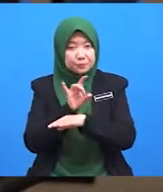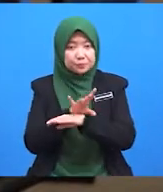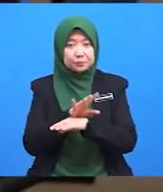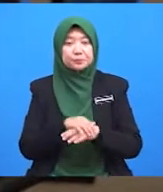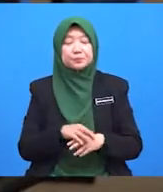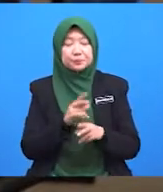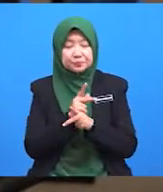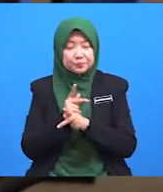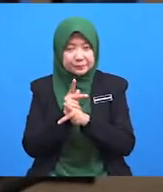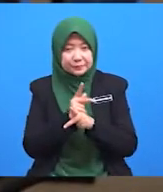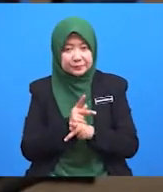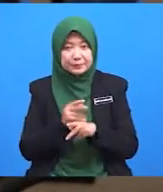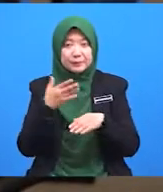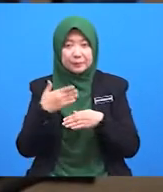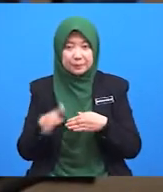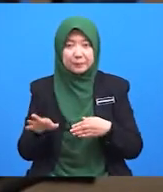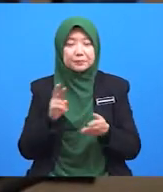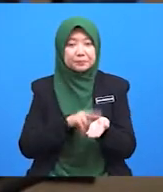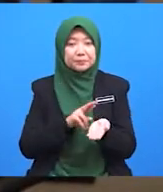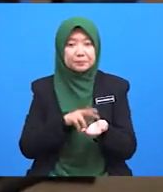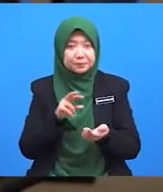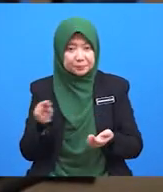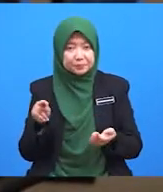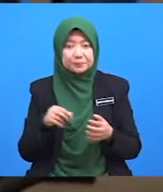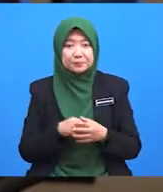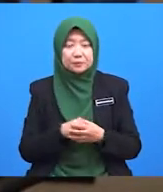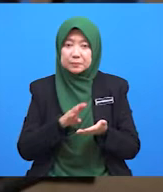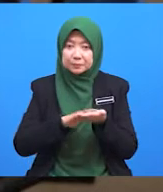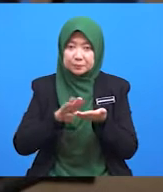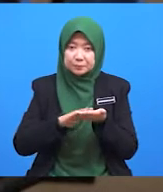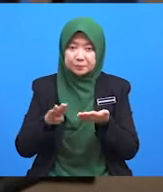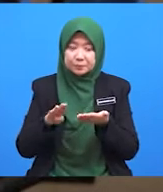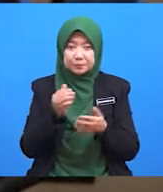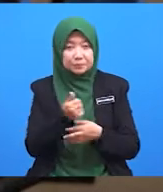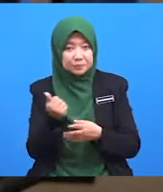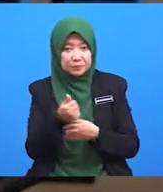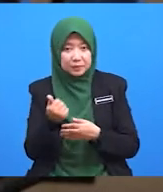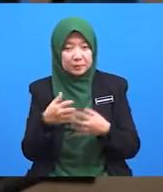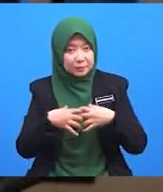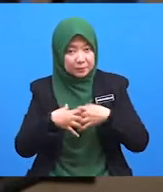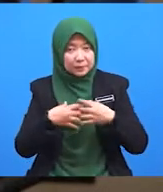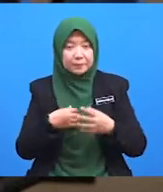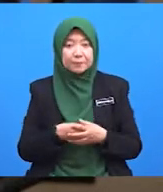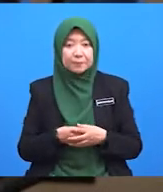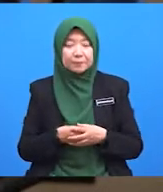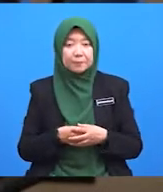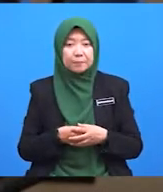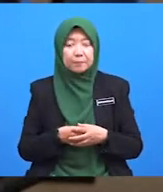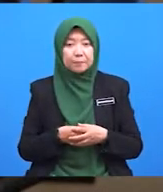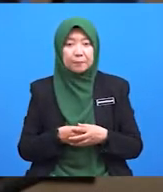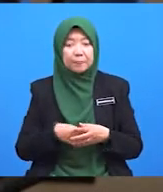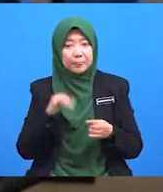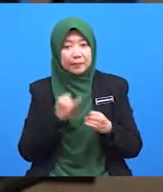nasihat penjagaan selepas rawatan. Kemudian, bersihkan aksesori mesin. Yang